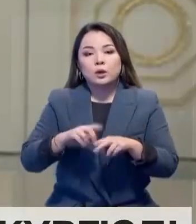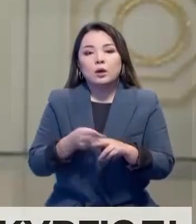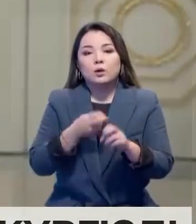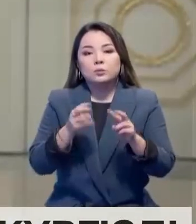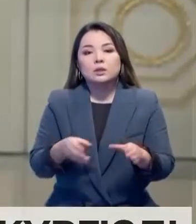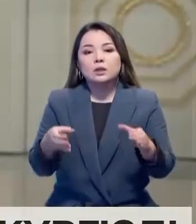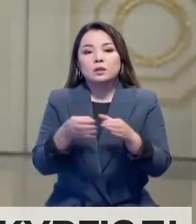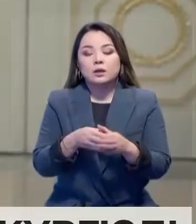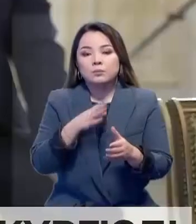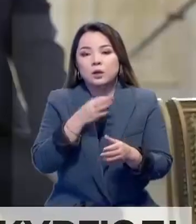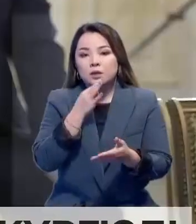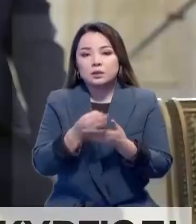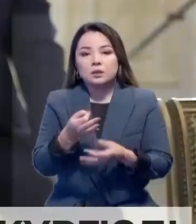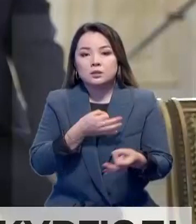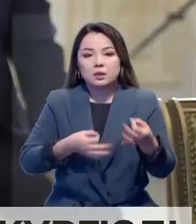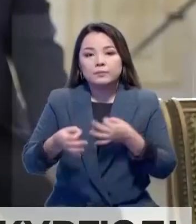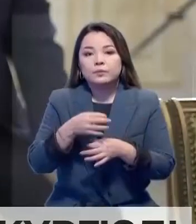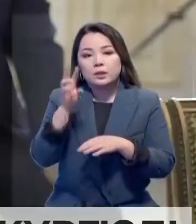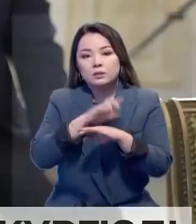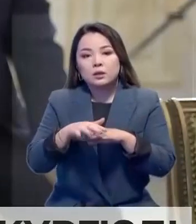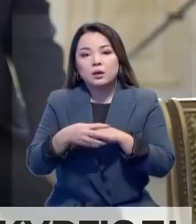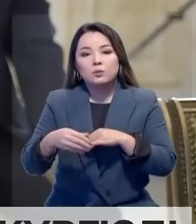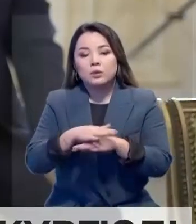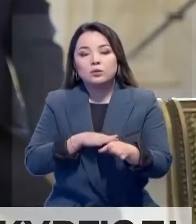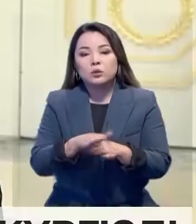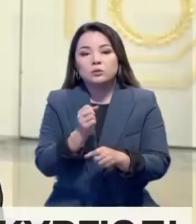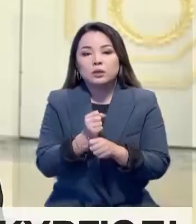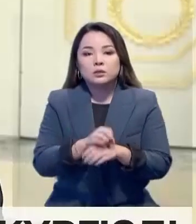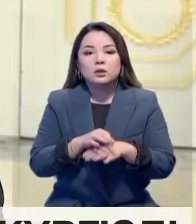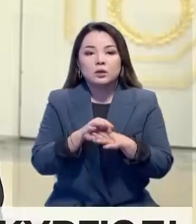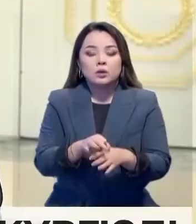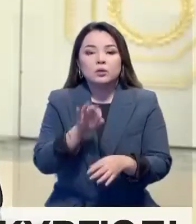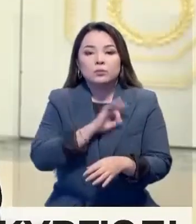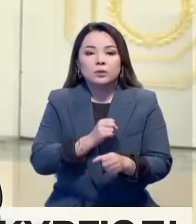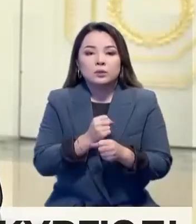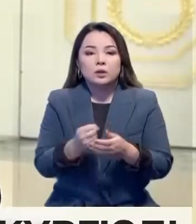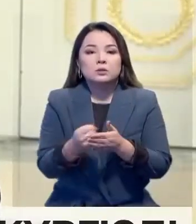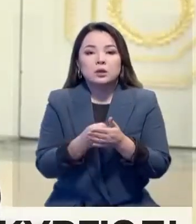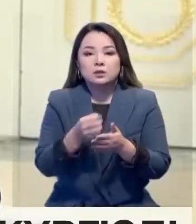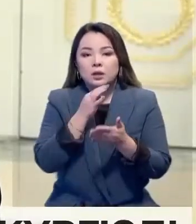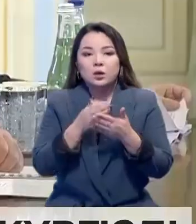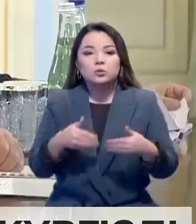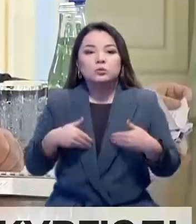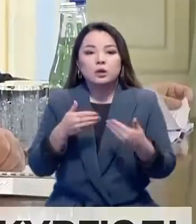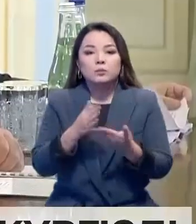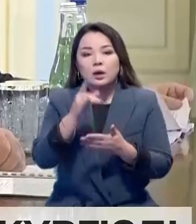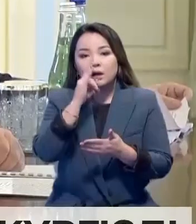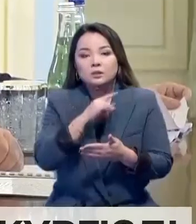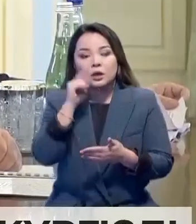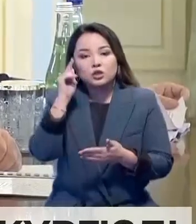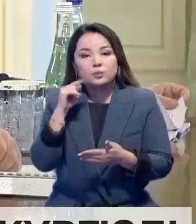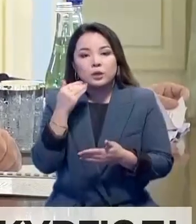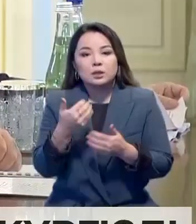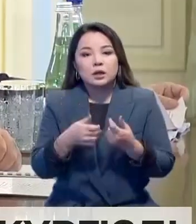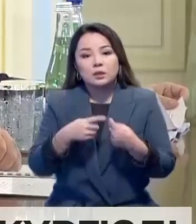қауіпсіздік кеңесінің қарарларына сай елдің аумақтық тұтастығын сақтауға қол жеткізгенімен құттықтады. Сондай-ақ Қазақстан мен